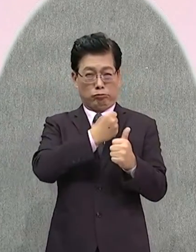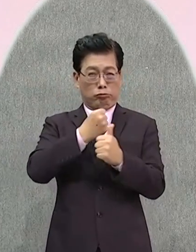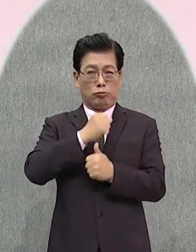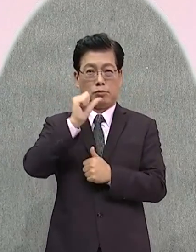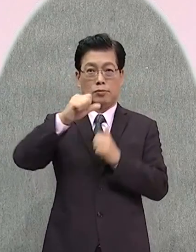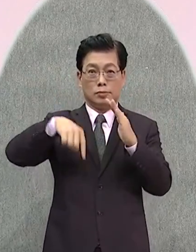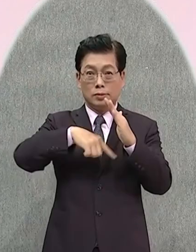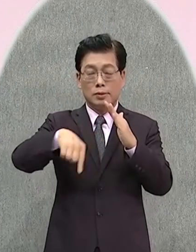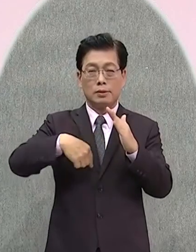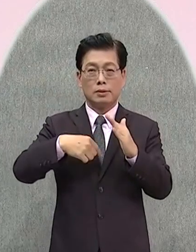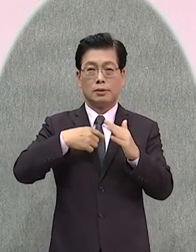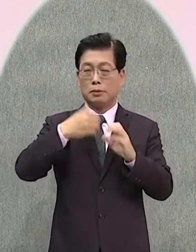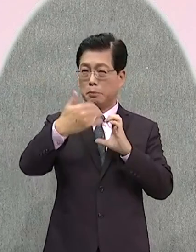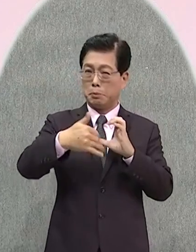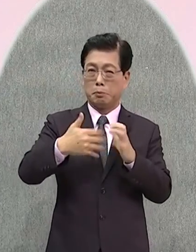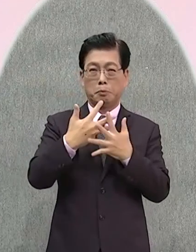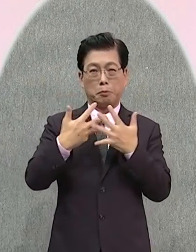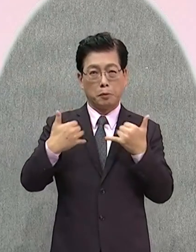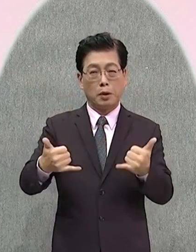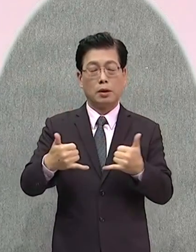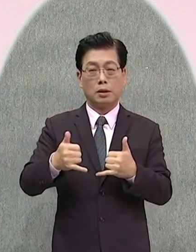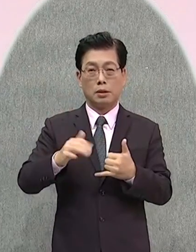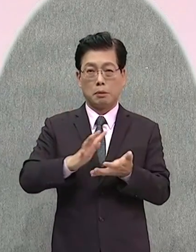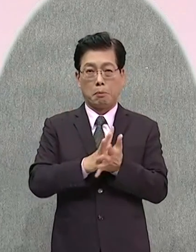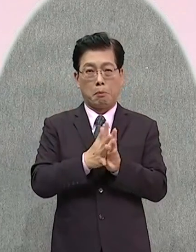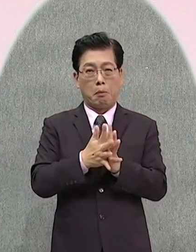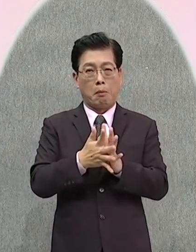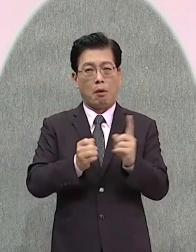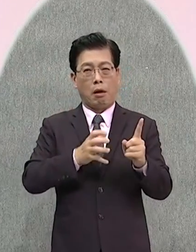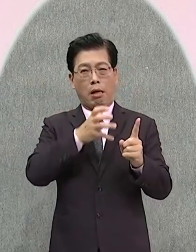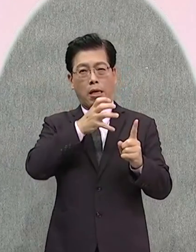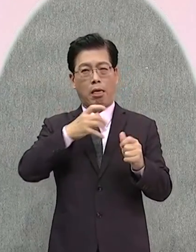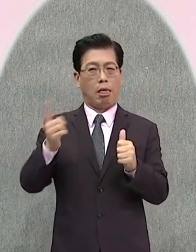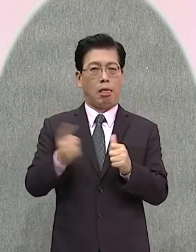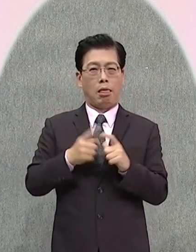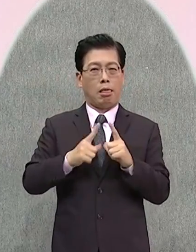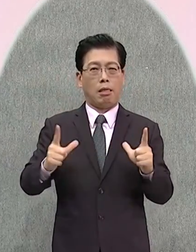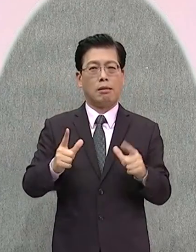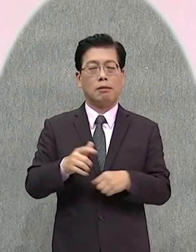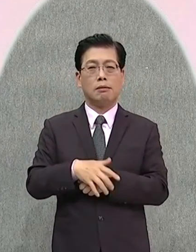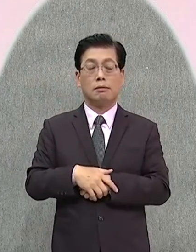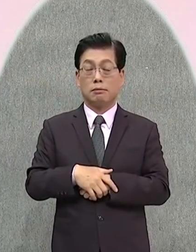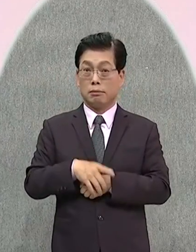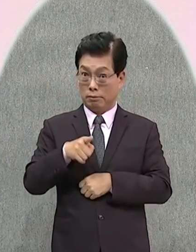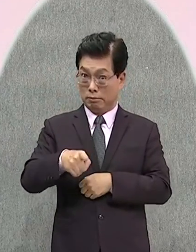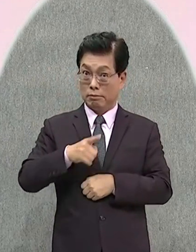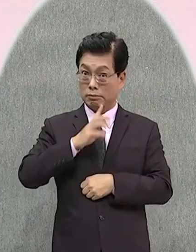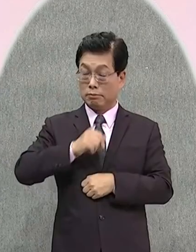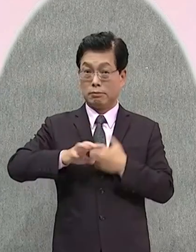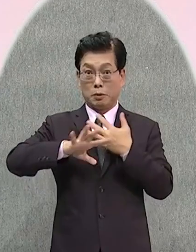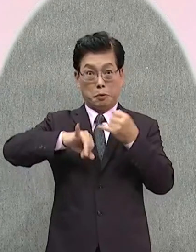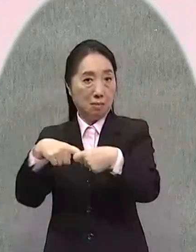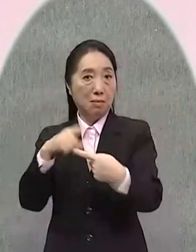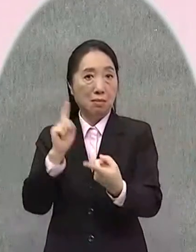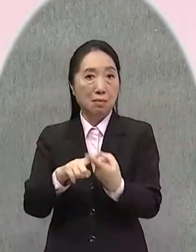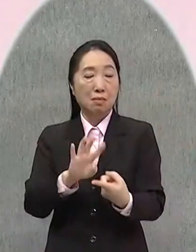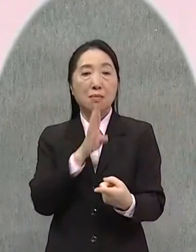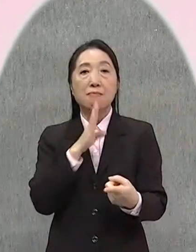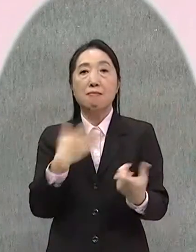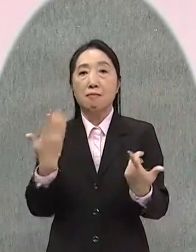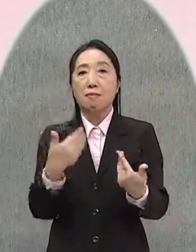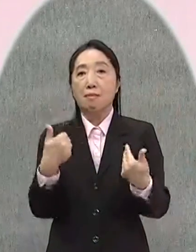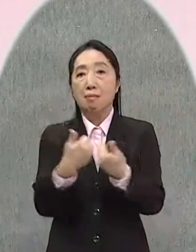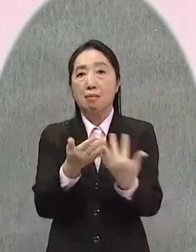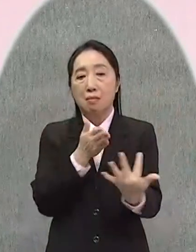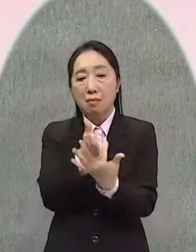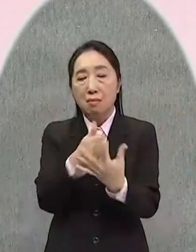院、媒体、网军，而变成超级的政治魔兽，这种外挂好玩吗？ 请指